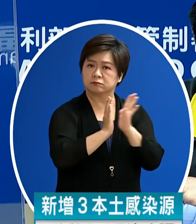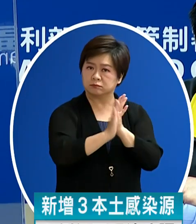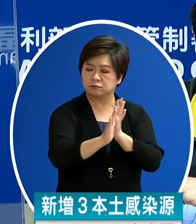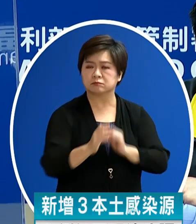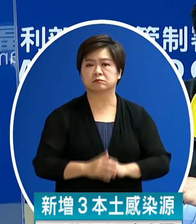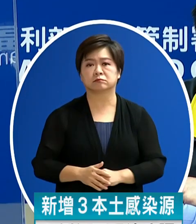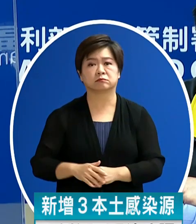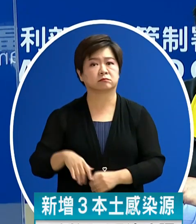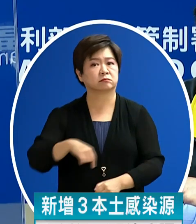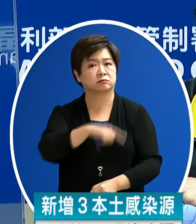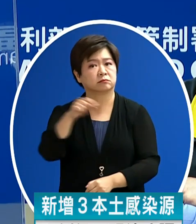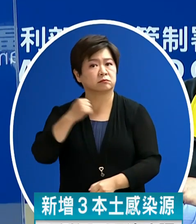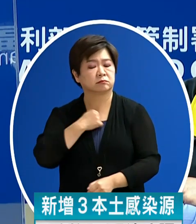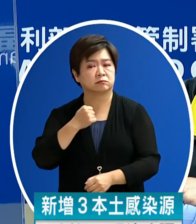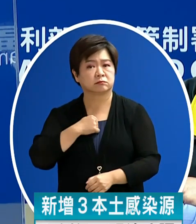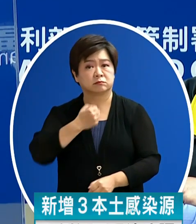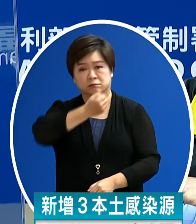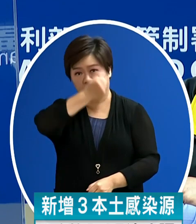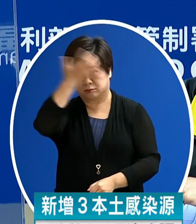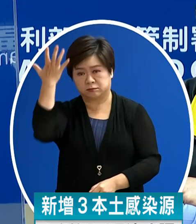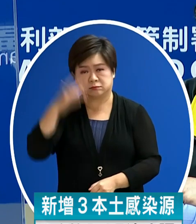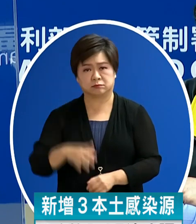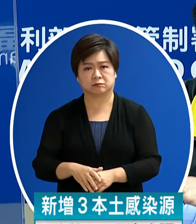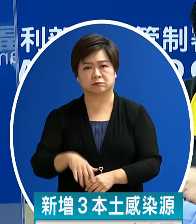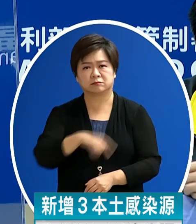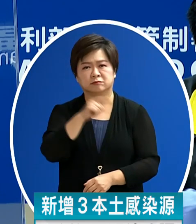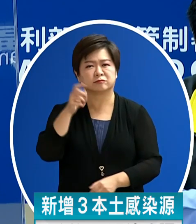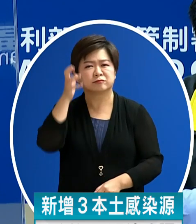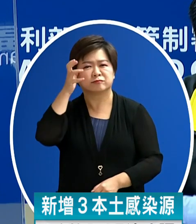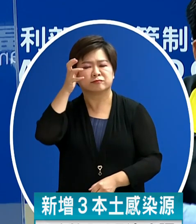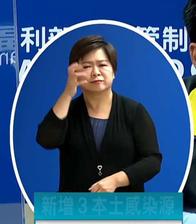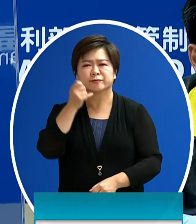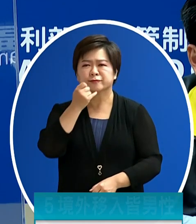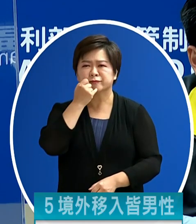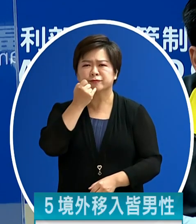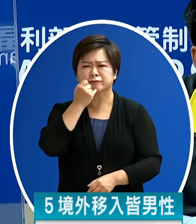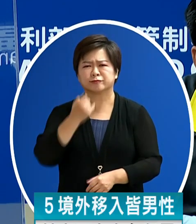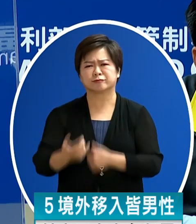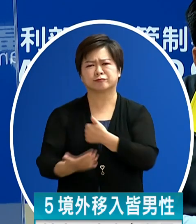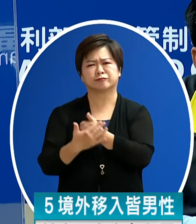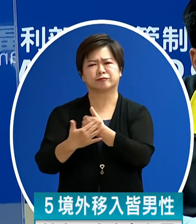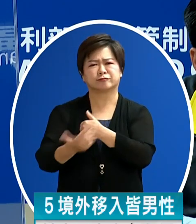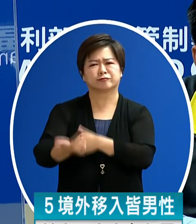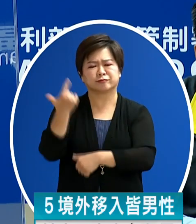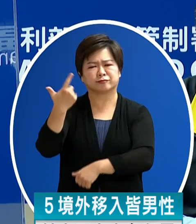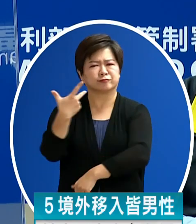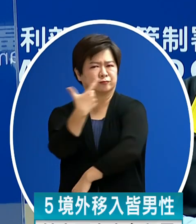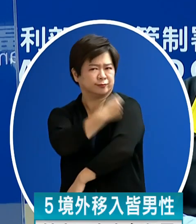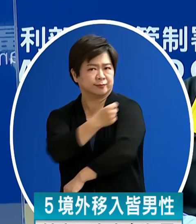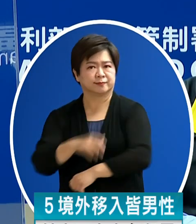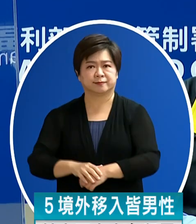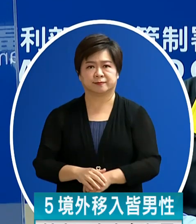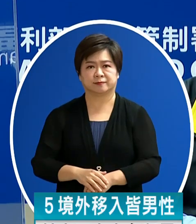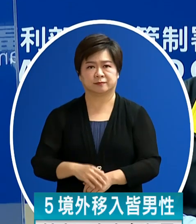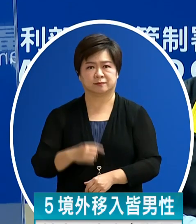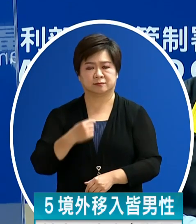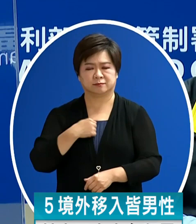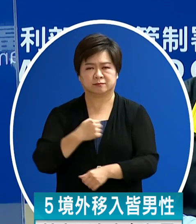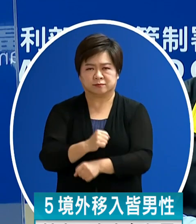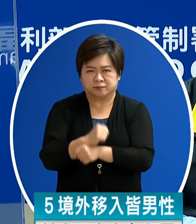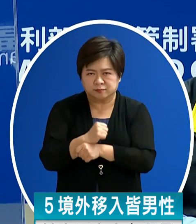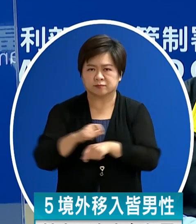现在也知道，哈，在年轻人哈，大家都非常希望能够有这机会，赶快能达到疫苗，这会列入我们重要的